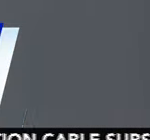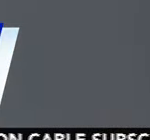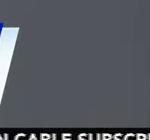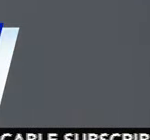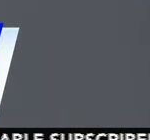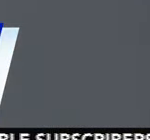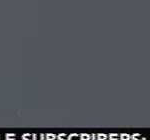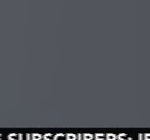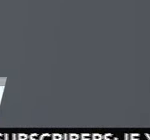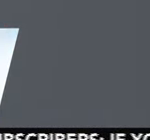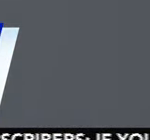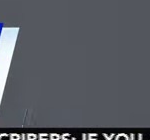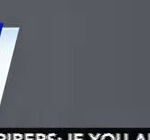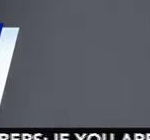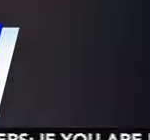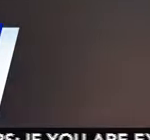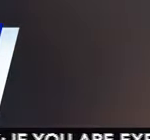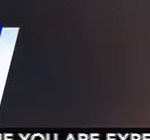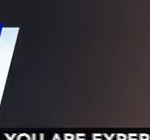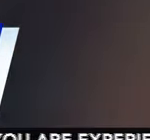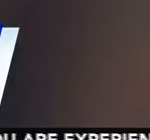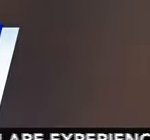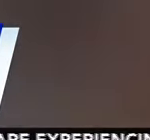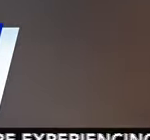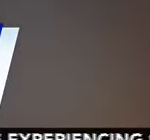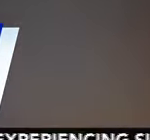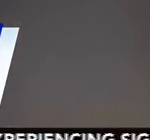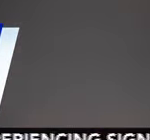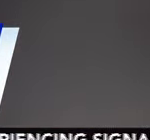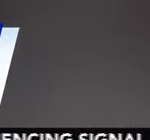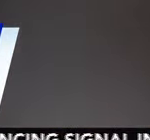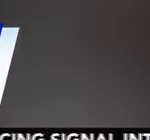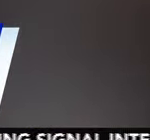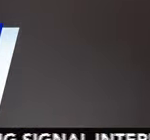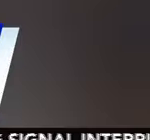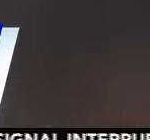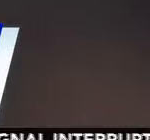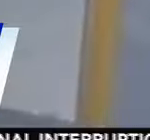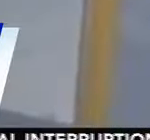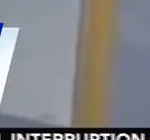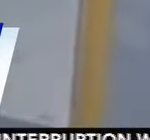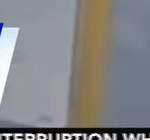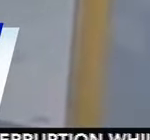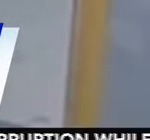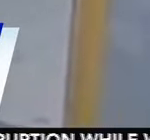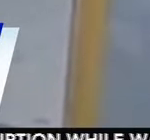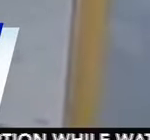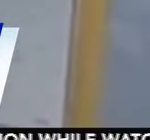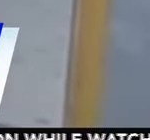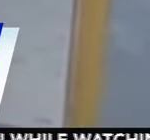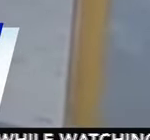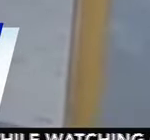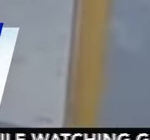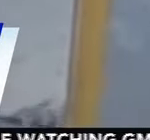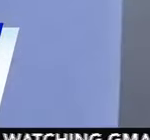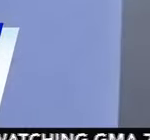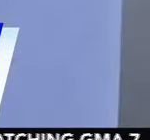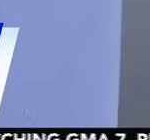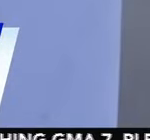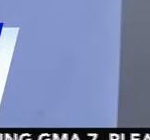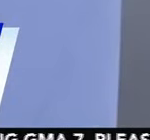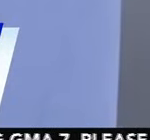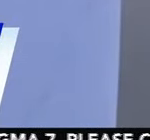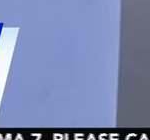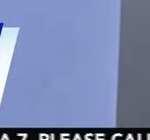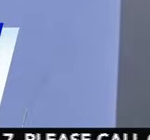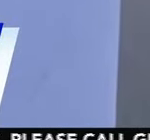kay Jubahib. Dumaan daw sa tamang proseso ang desisyon sa 60-day preventive suspension ng gobernador. At ganito rin ang sinabi ni